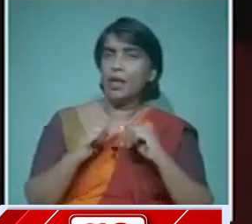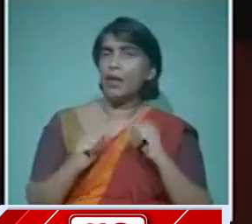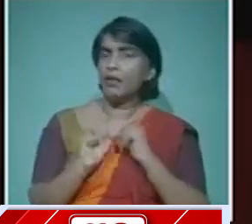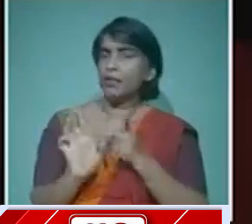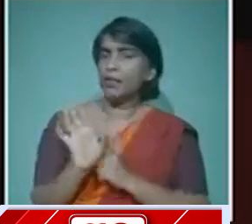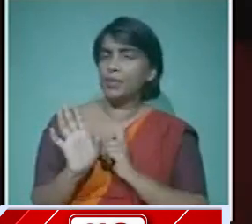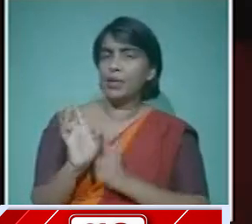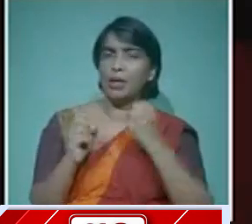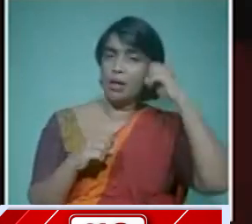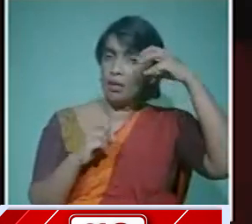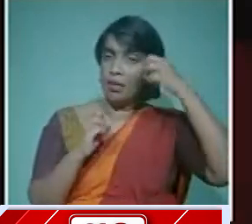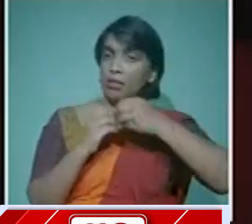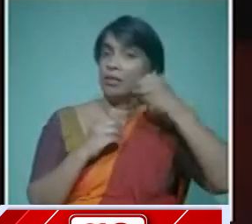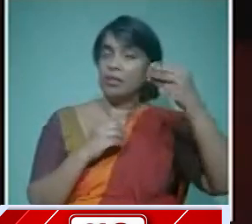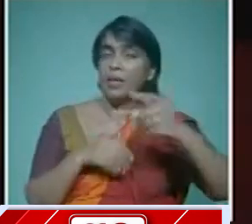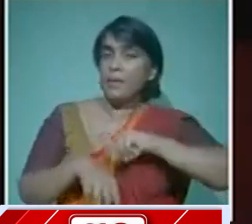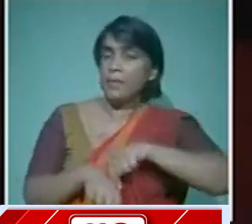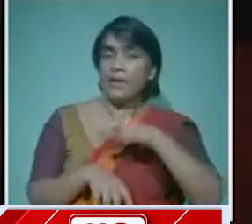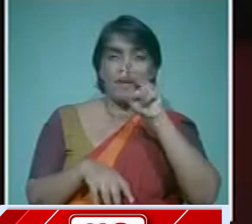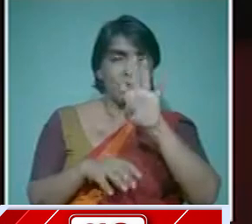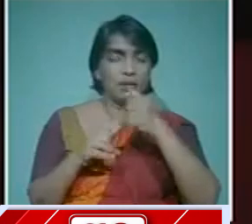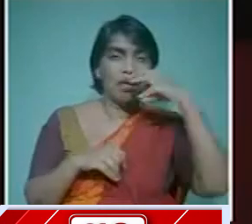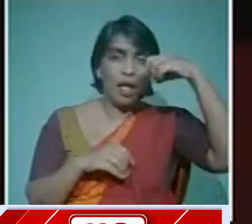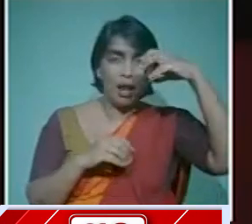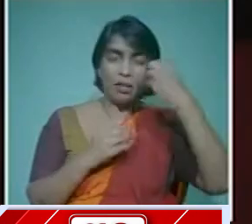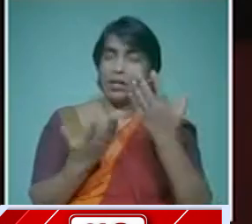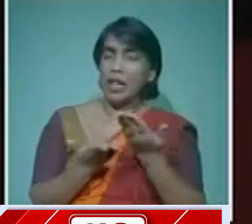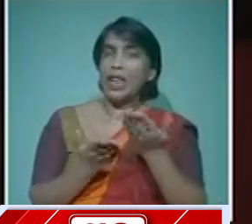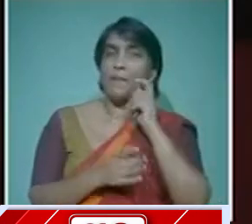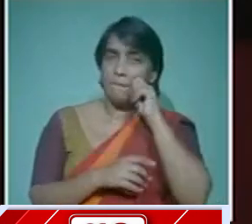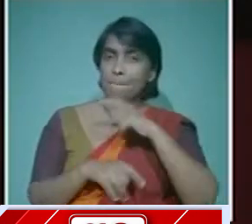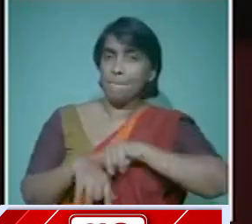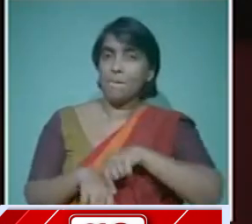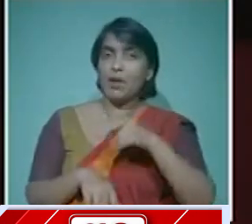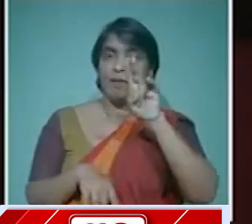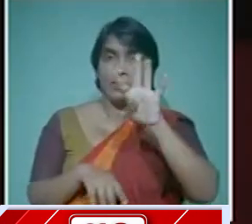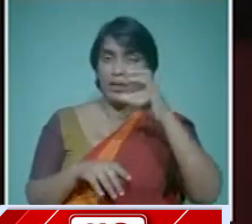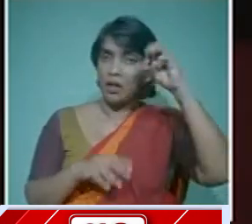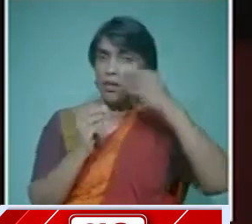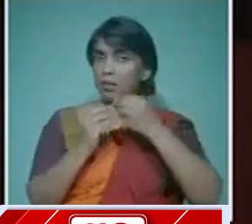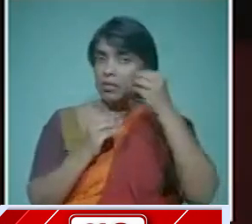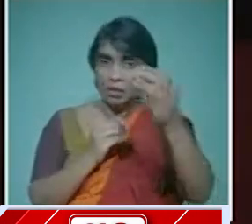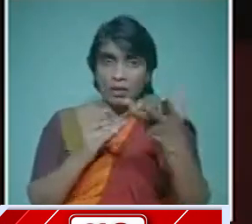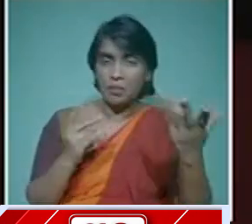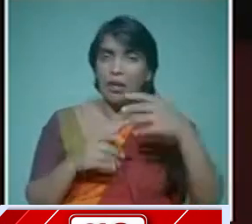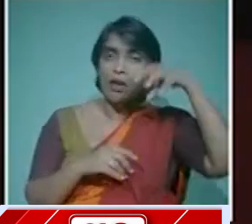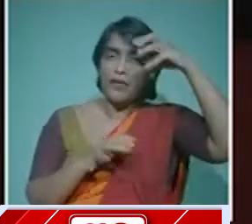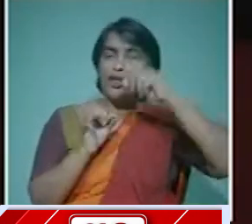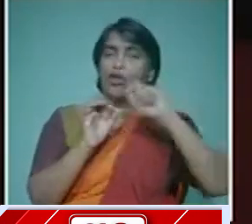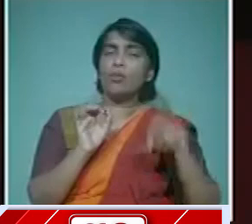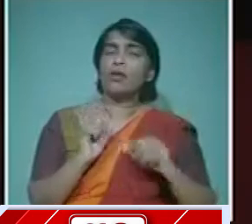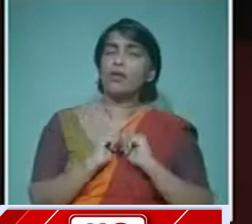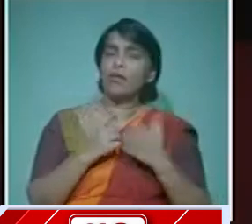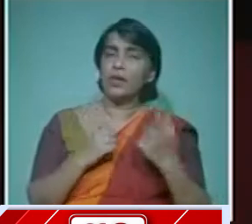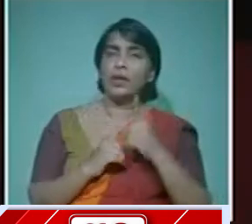අඛණ්ඩ විදුලිය ලබා දෙනව නම් පැය 24 විදුලිය ජනතාව ඉල්ලන්නේ. පැය 24 විදුලිය දෙන්න බැරි නම් විදුලි බල මණ්ඩලයක් තිබිලා වැඩක් නැහැ.